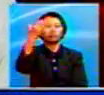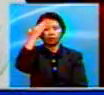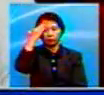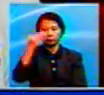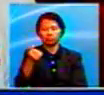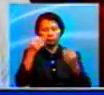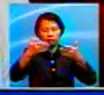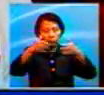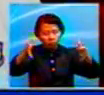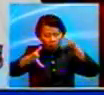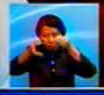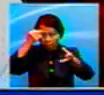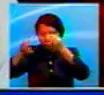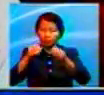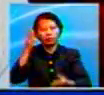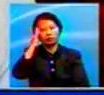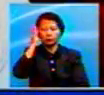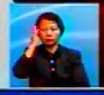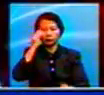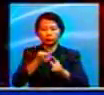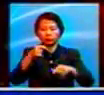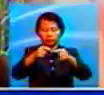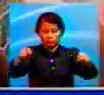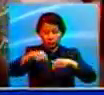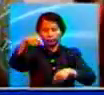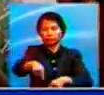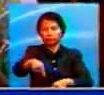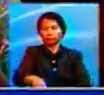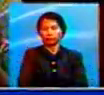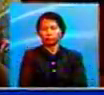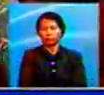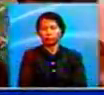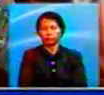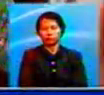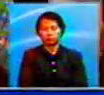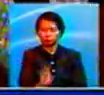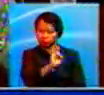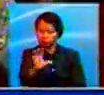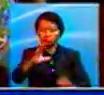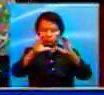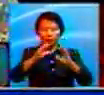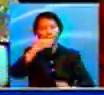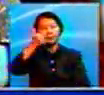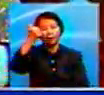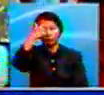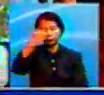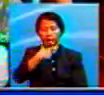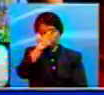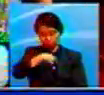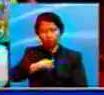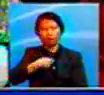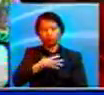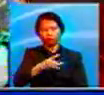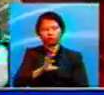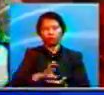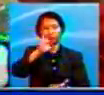Banyak pendedahan saya tahu daripada tempat sini lah. Satu pendekatan yang amat baik kerana saya salah seorang yang suka